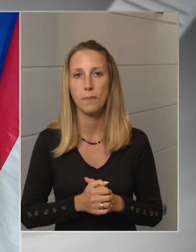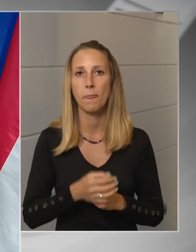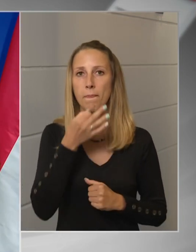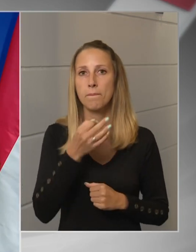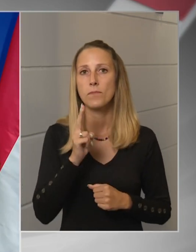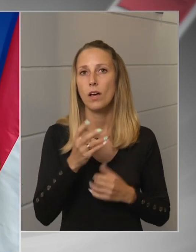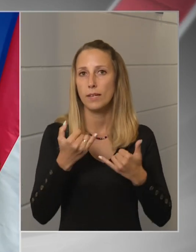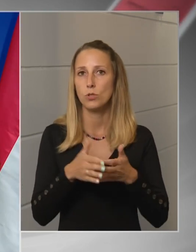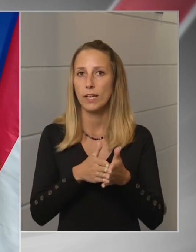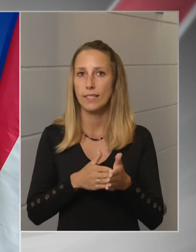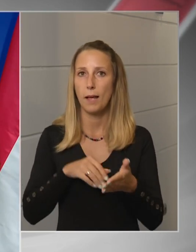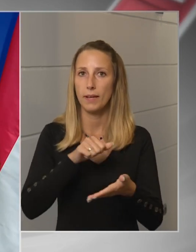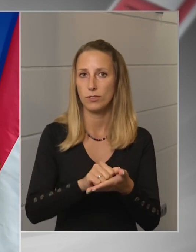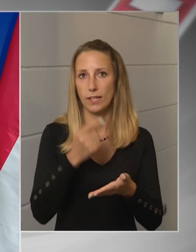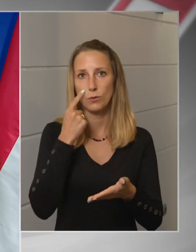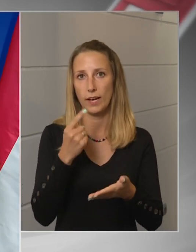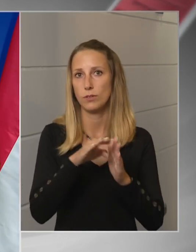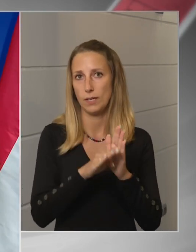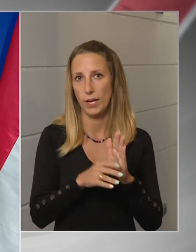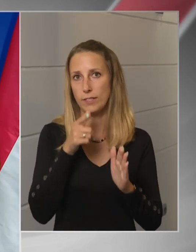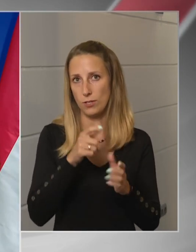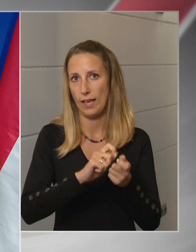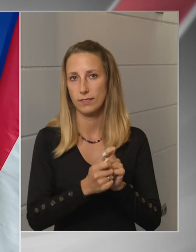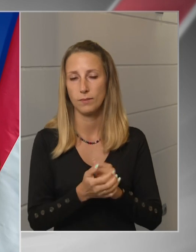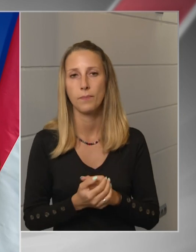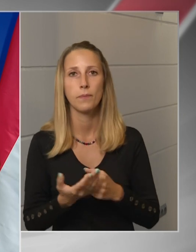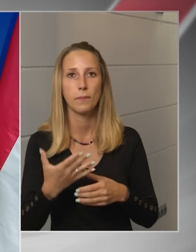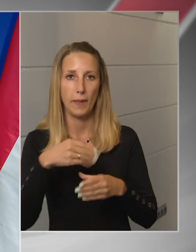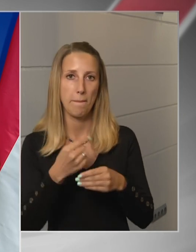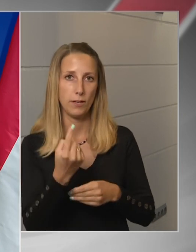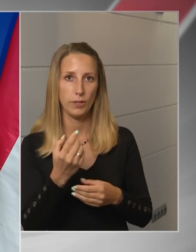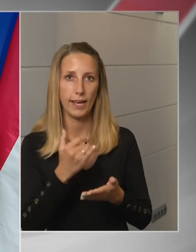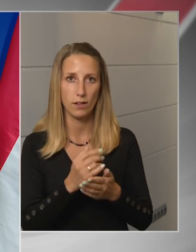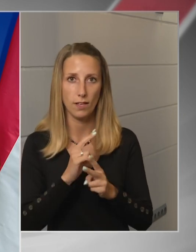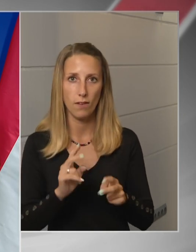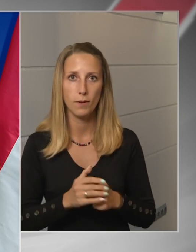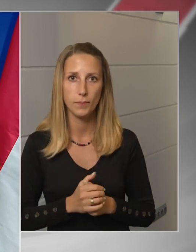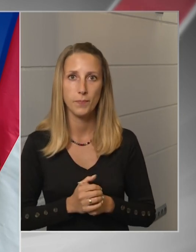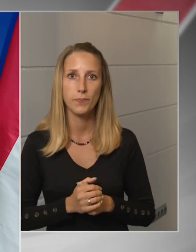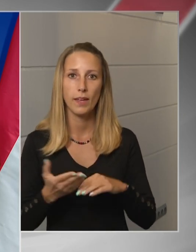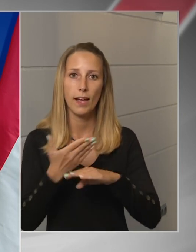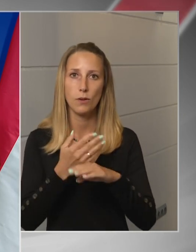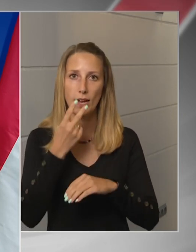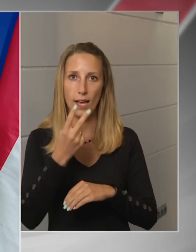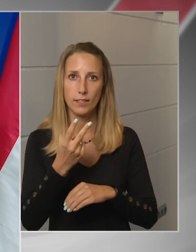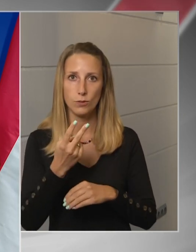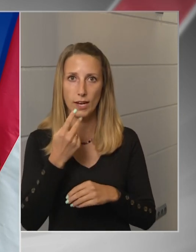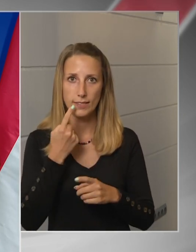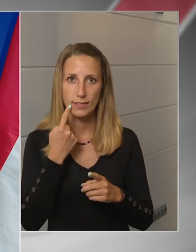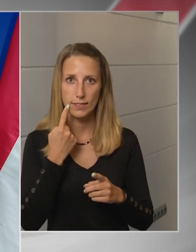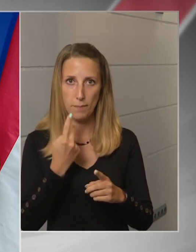kezdenek beruházni, azok már tudják, hogy ez a szabályozás lesz. Két rövid kérdésem van, mi? Ebbenről neki igaza van. Tehát az előreláthatóság